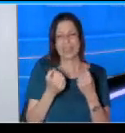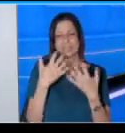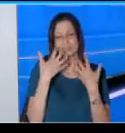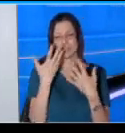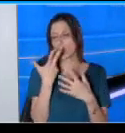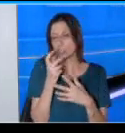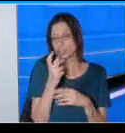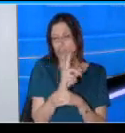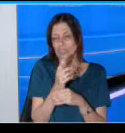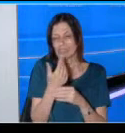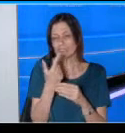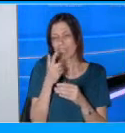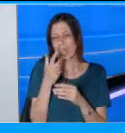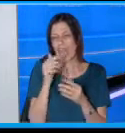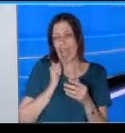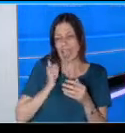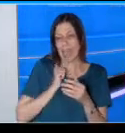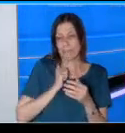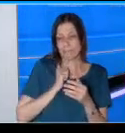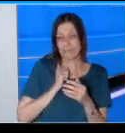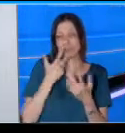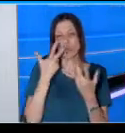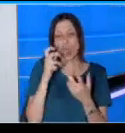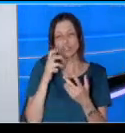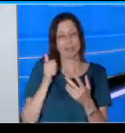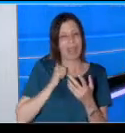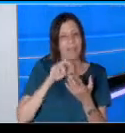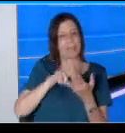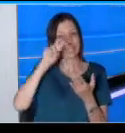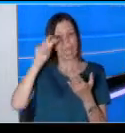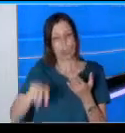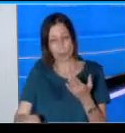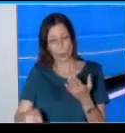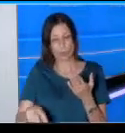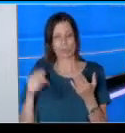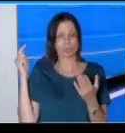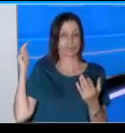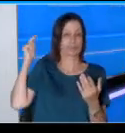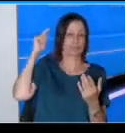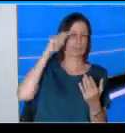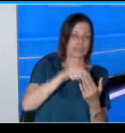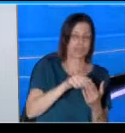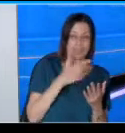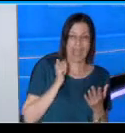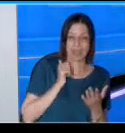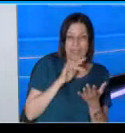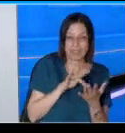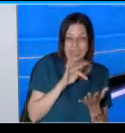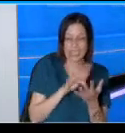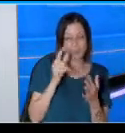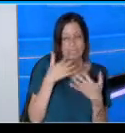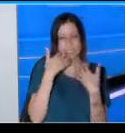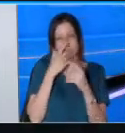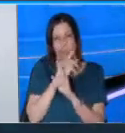לפני שכל החיילים, או כמה דקות לפני ש30 חיילים ירדו משם מהטיולית, אם החיילים היו שם נמצאים, אז באמת היינו בסיפור